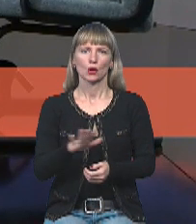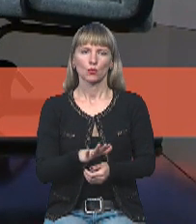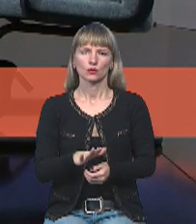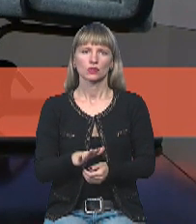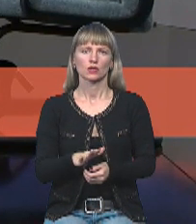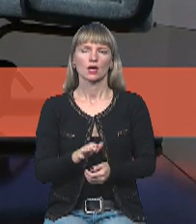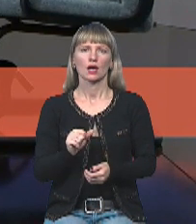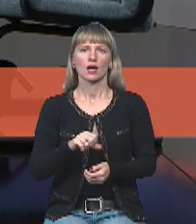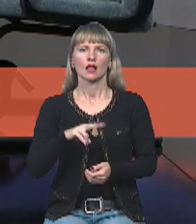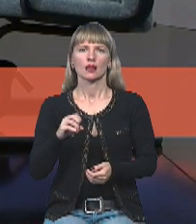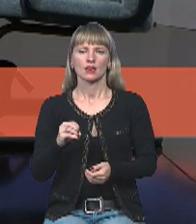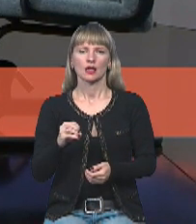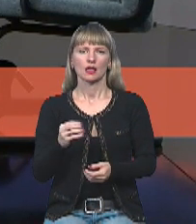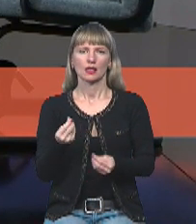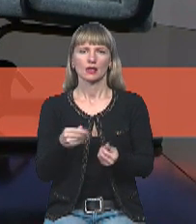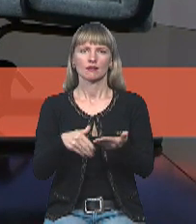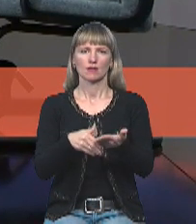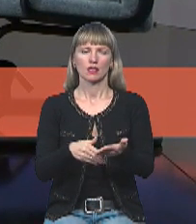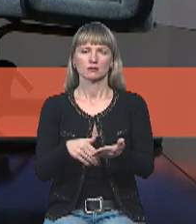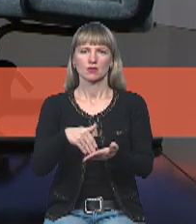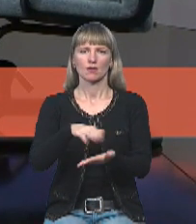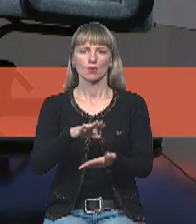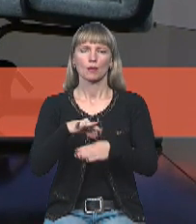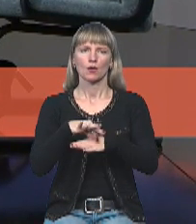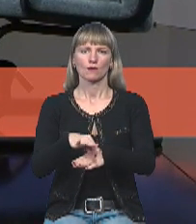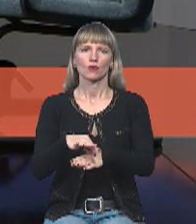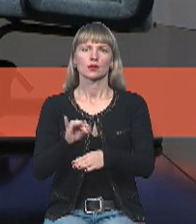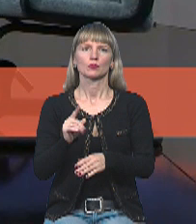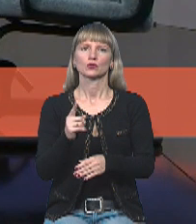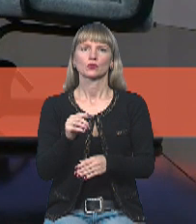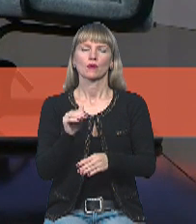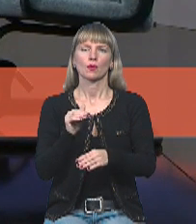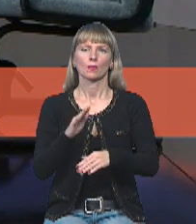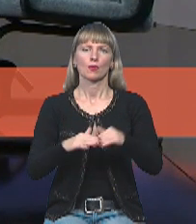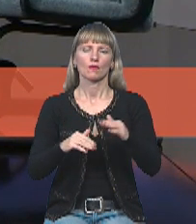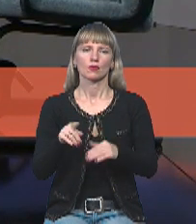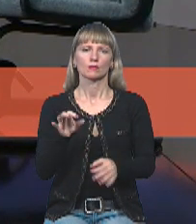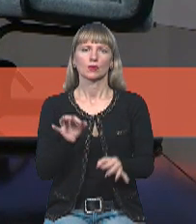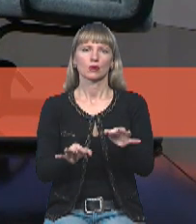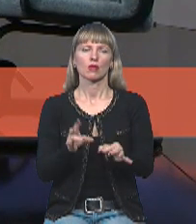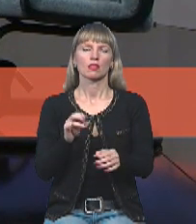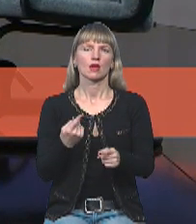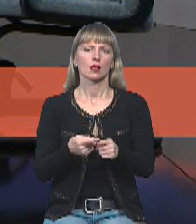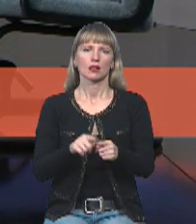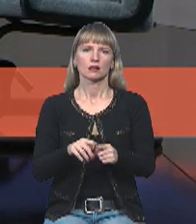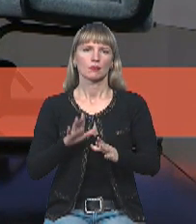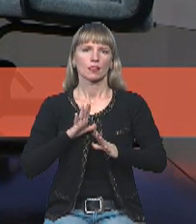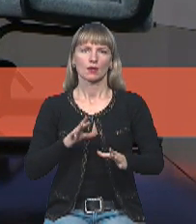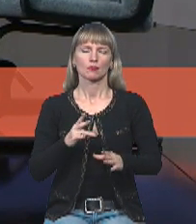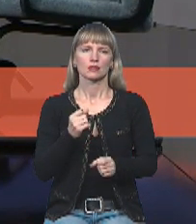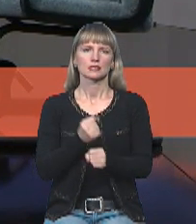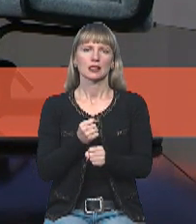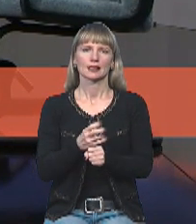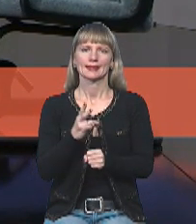ж інвестор відмовився проводити, і чомусь фахівцями Мінприроди на цьому також не було зроблено